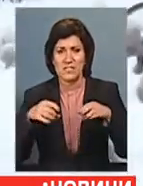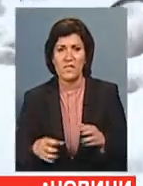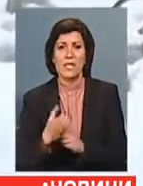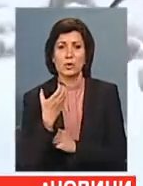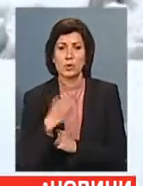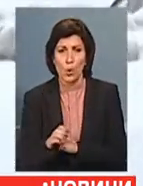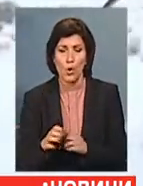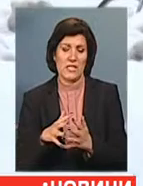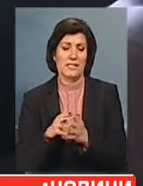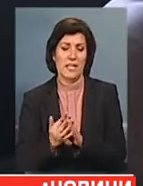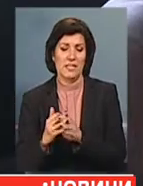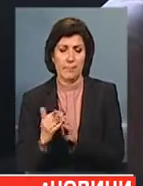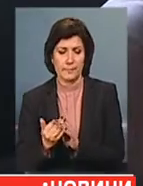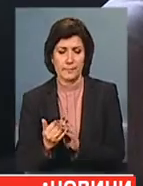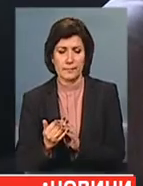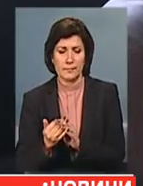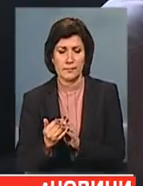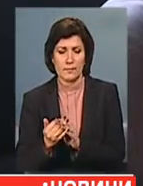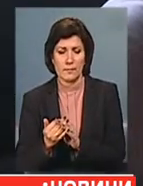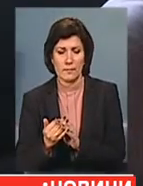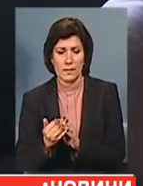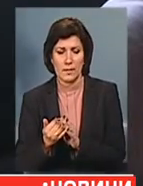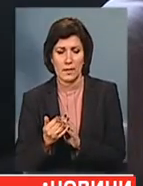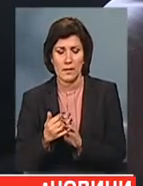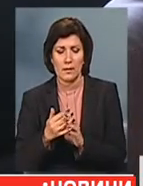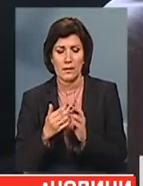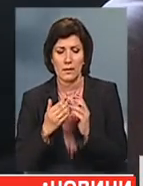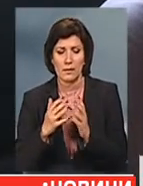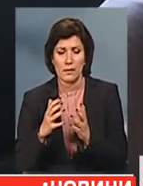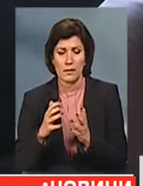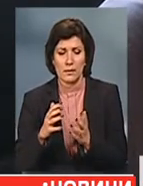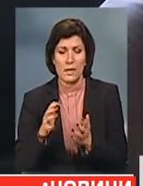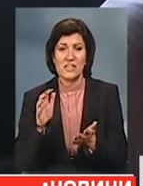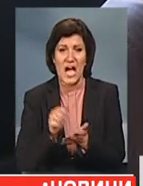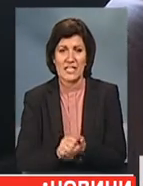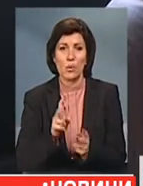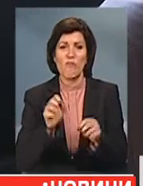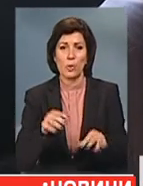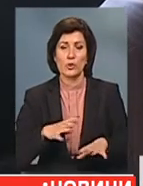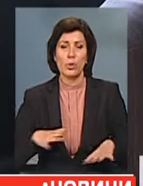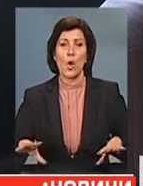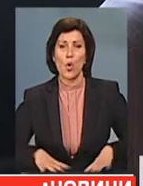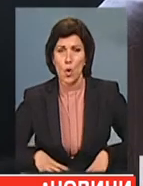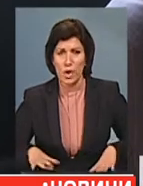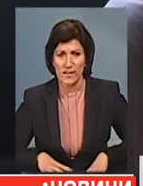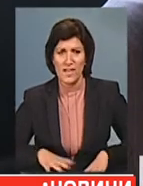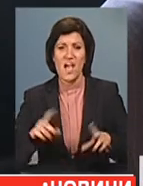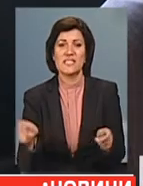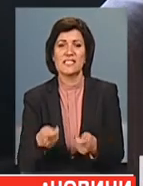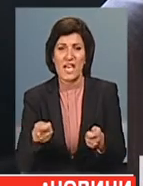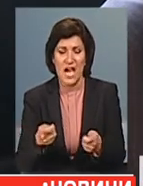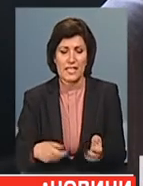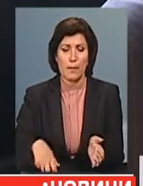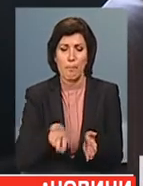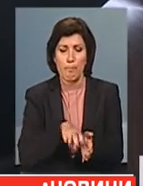100 населених пунктів. Наняли, в кого можна було, коні, сані,